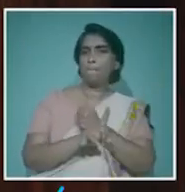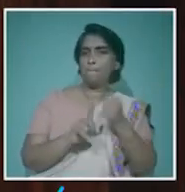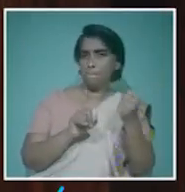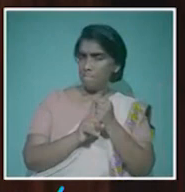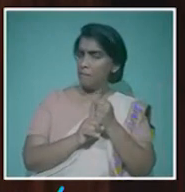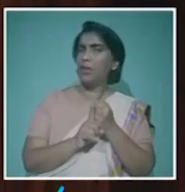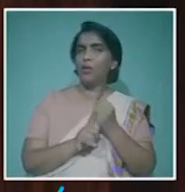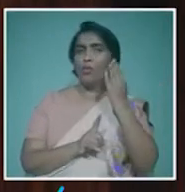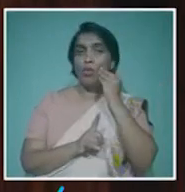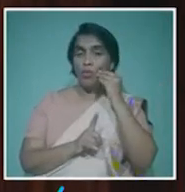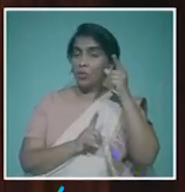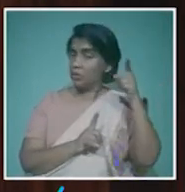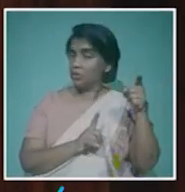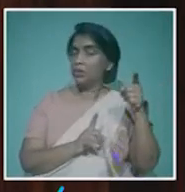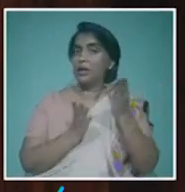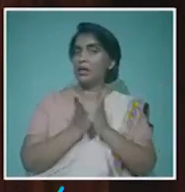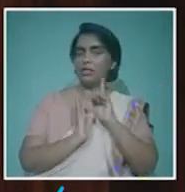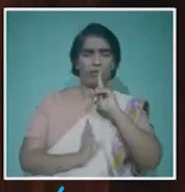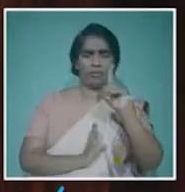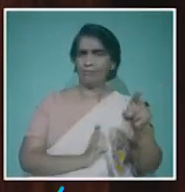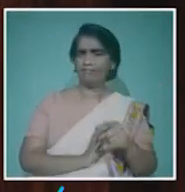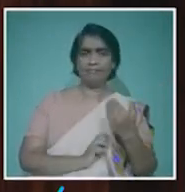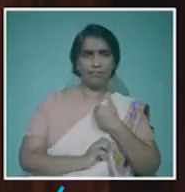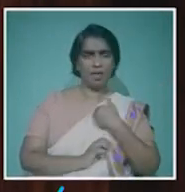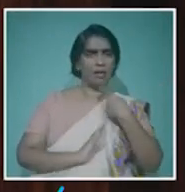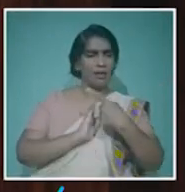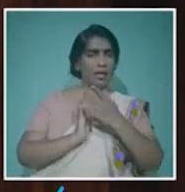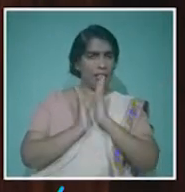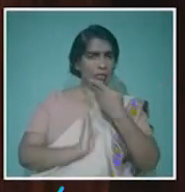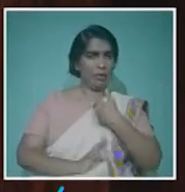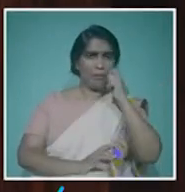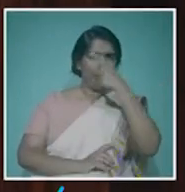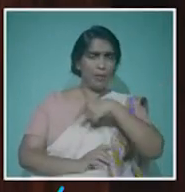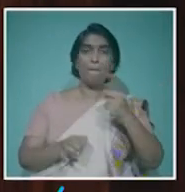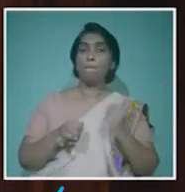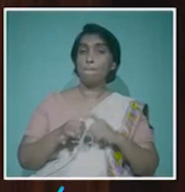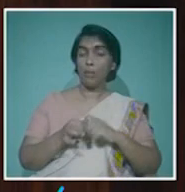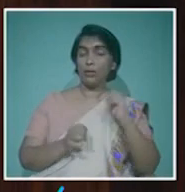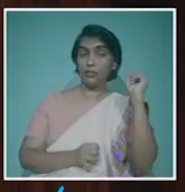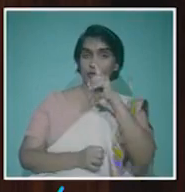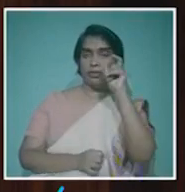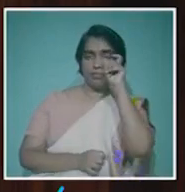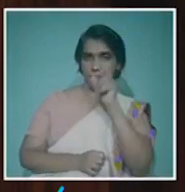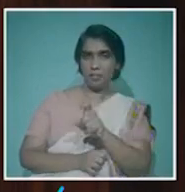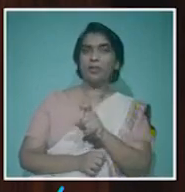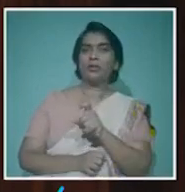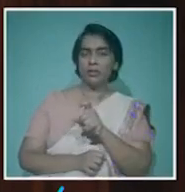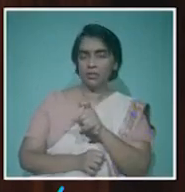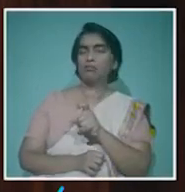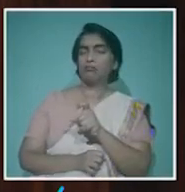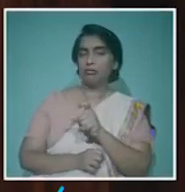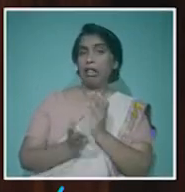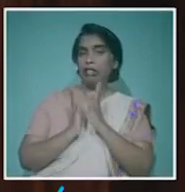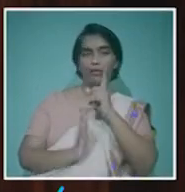ආවත් රුසියා ඉන්දියාව කිව්වා මගේ රටේ ජනතාවගේ ප්‍රශ්න තමයි මම ඉස්සෙල්ලා බලන්නේ කියලා. I am looking after